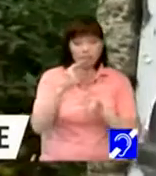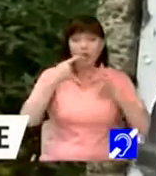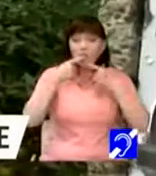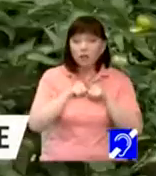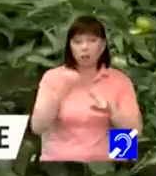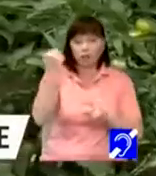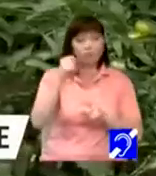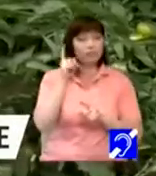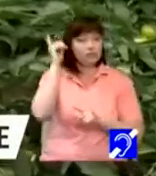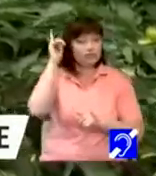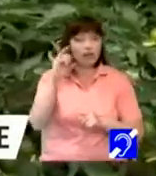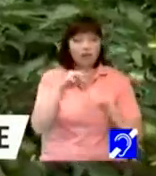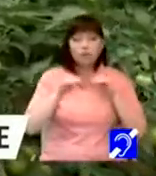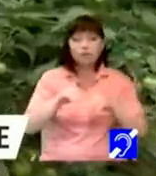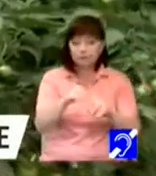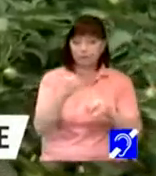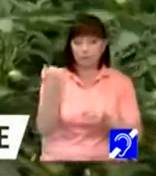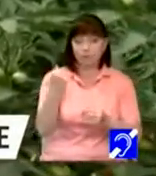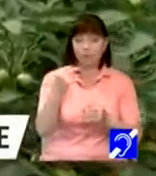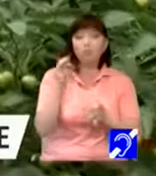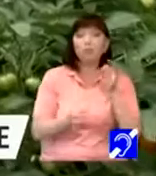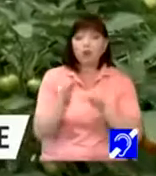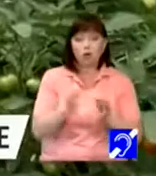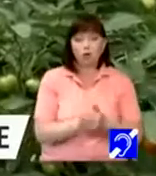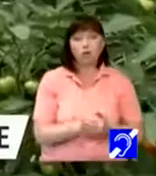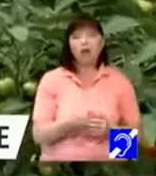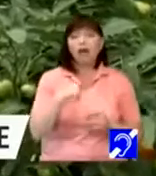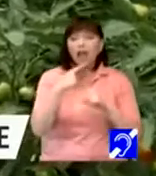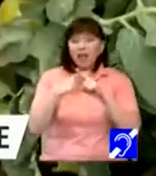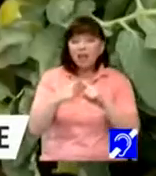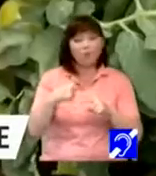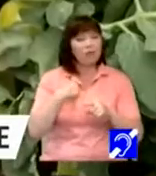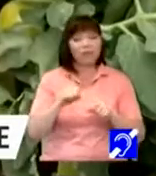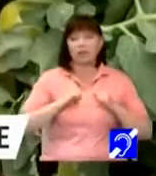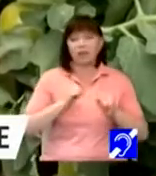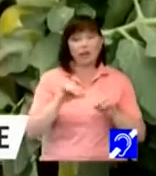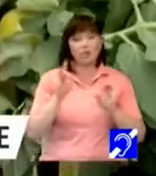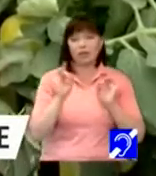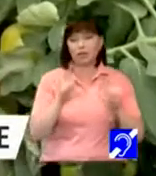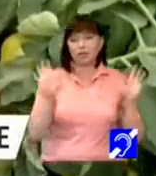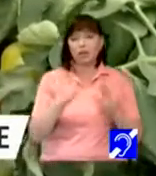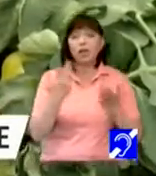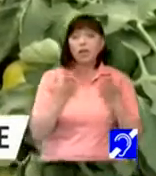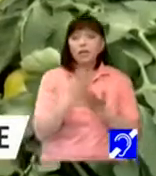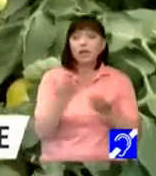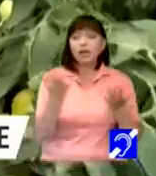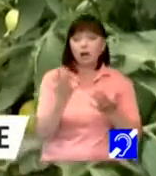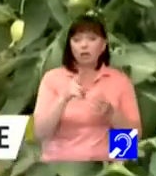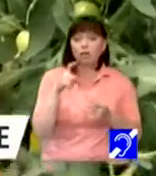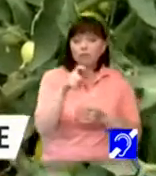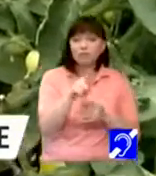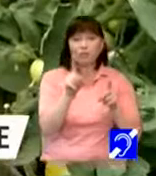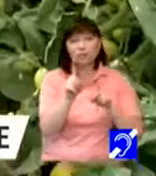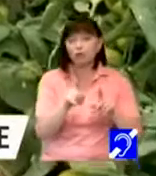îngrășământul este organic. Chimicate nu folosim, pur și simplu le tratăm de boală, insecte dacă avem și atât. Îngrășăminte